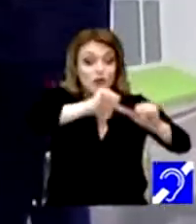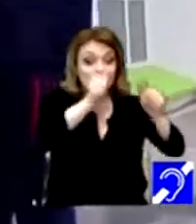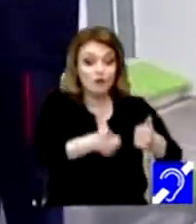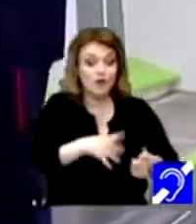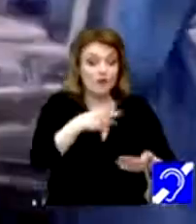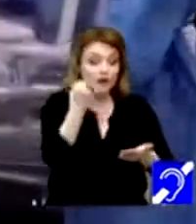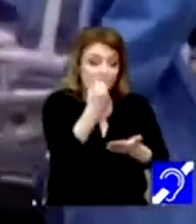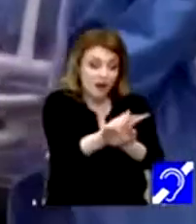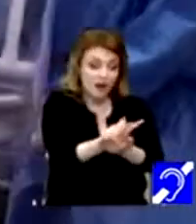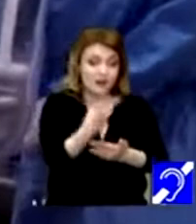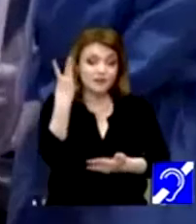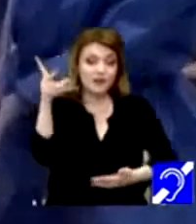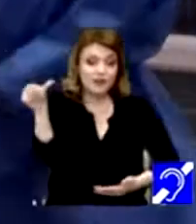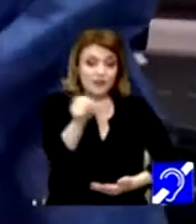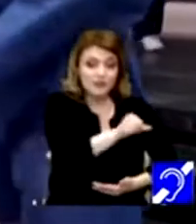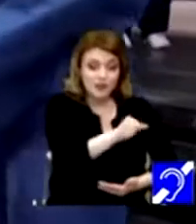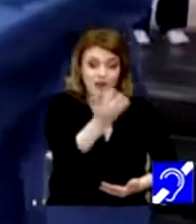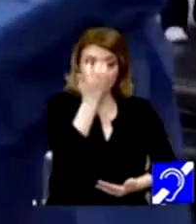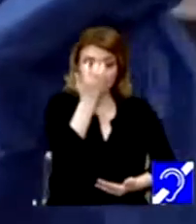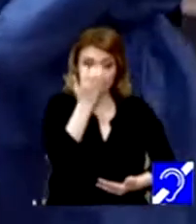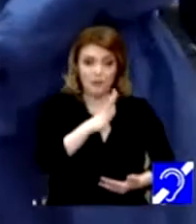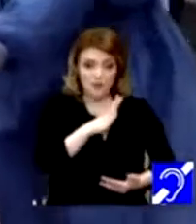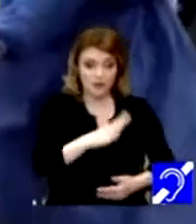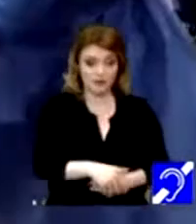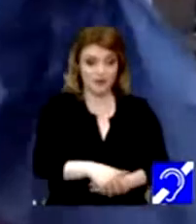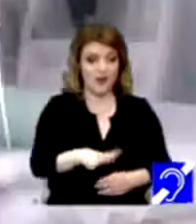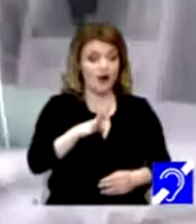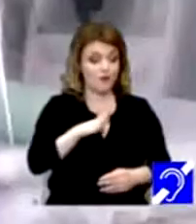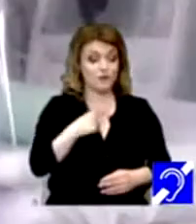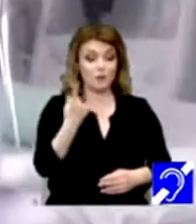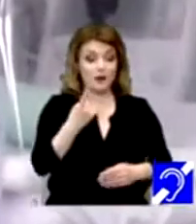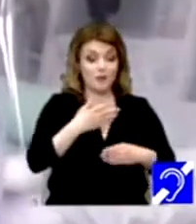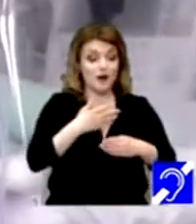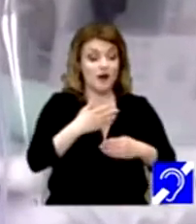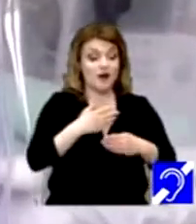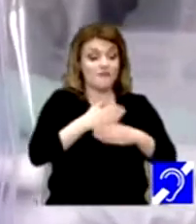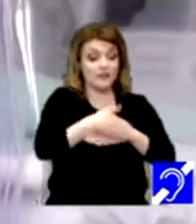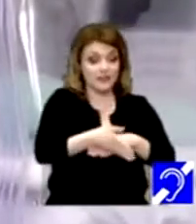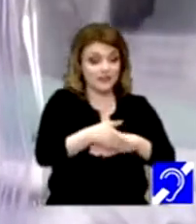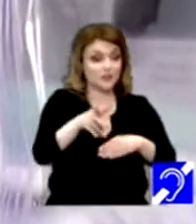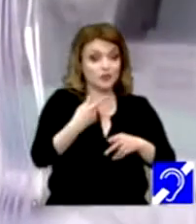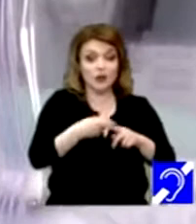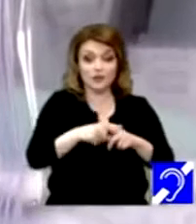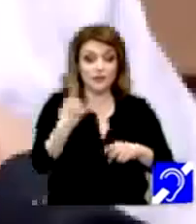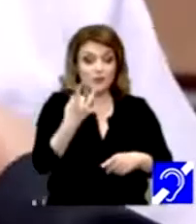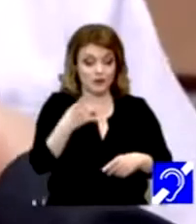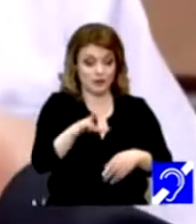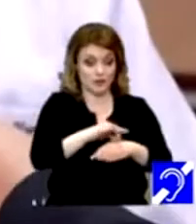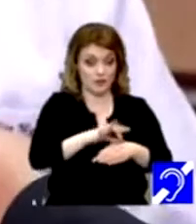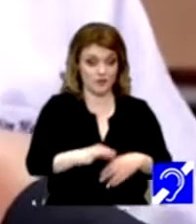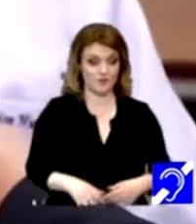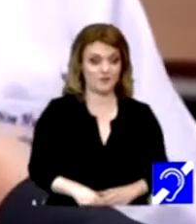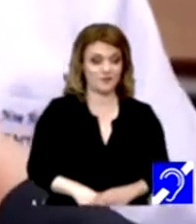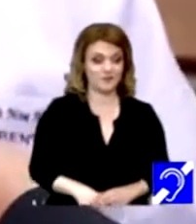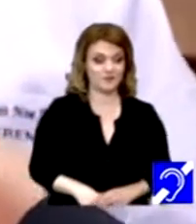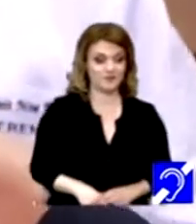internată 3 săptămâni la terapie intensivă. A fost prima vizită la spital, dar nu prima întâlnire cu boala provocată de noul coronavirus.